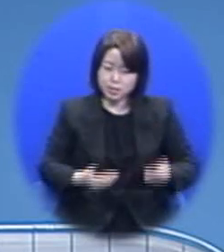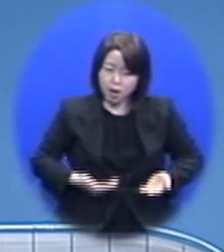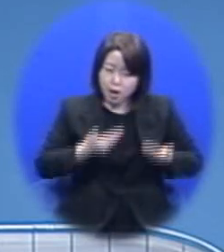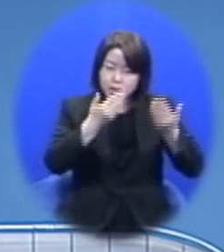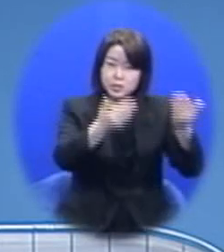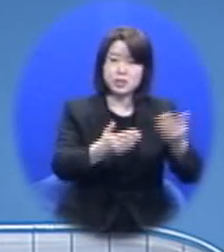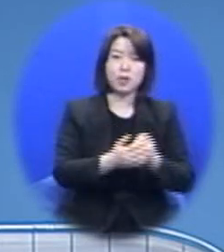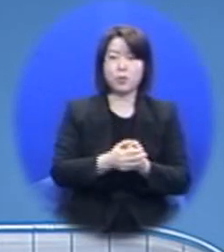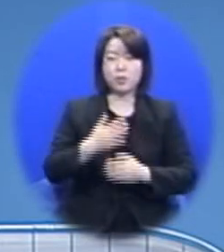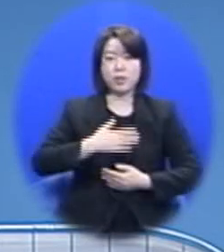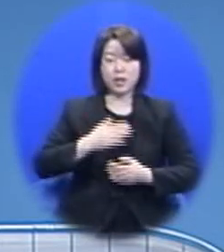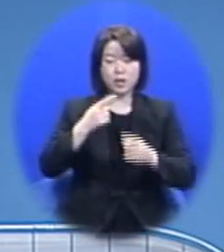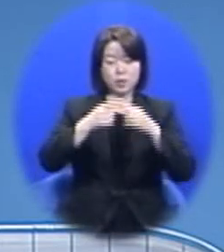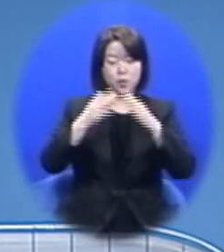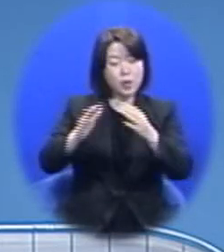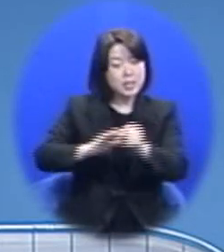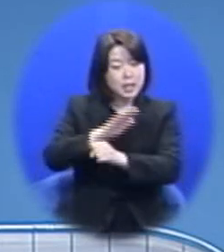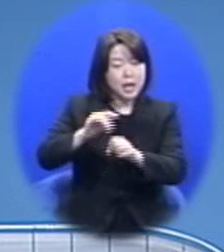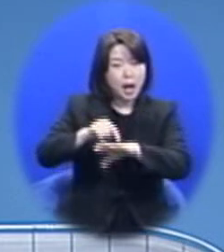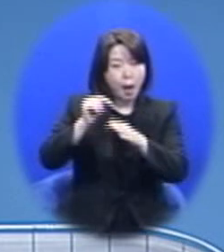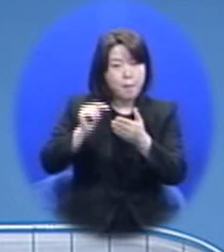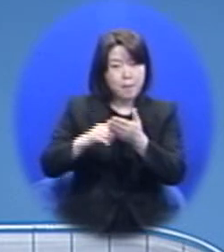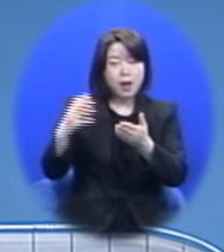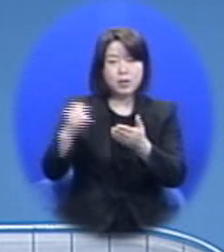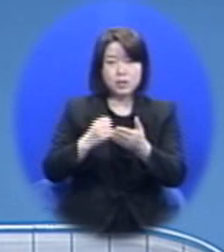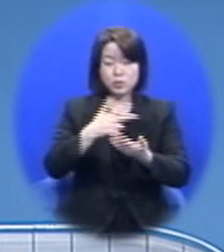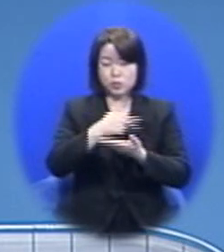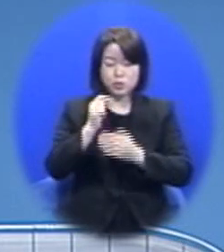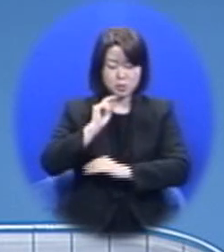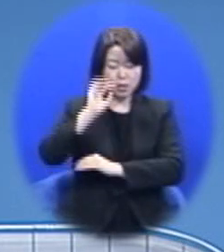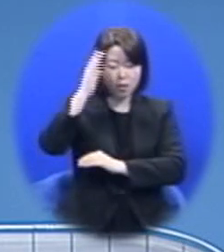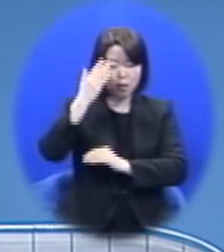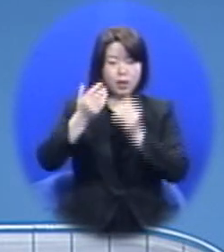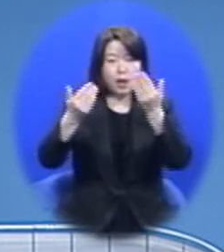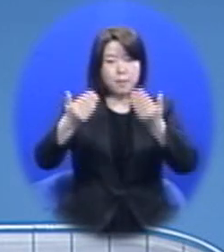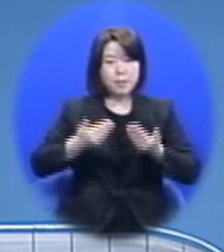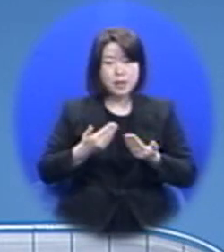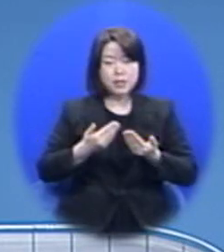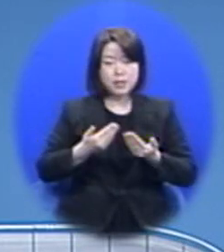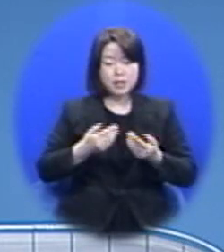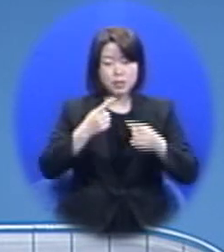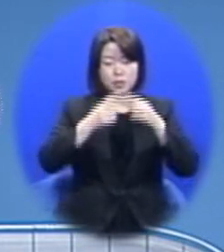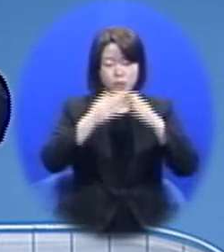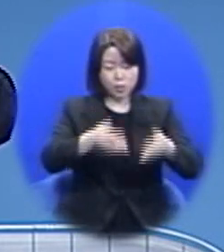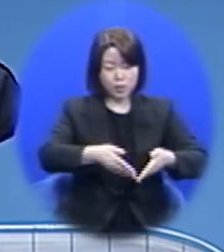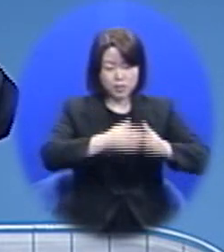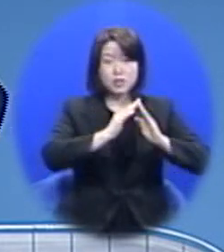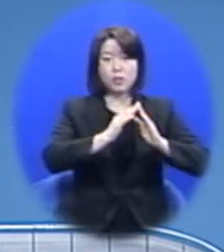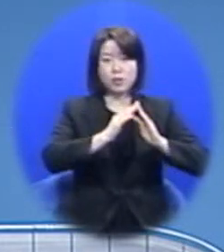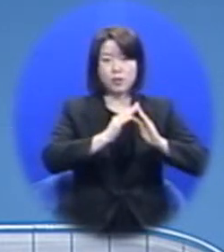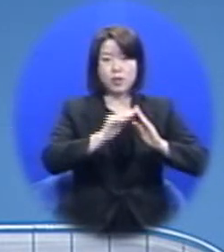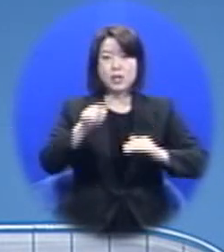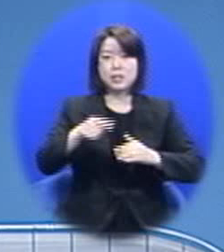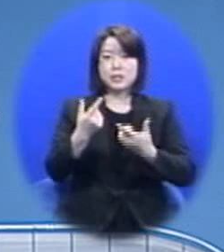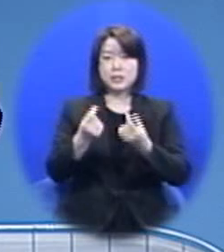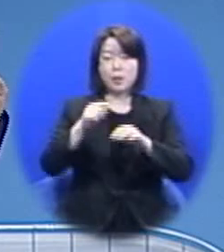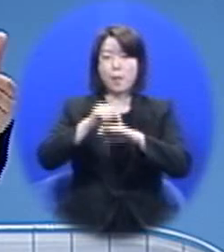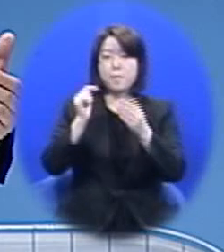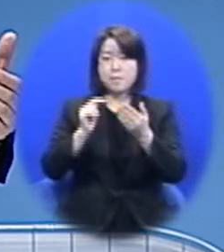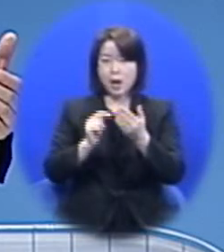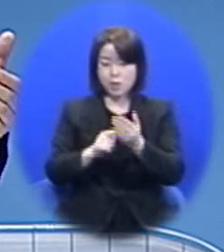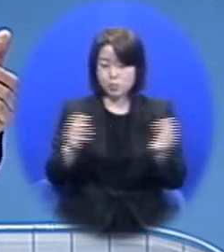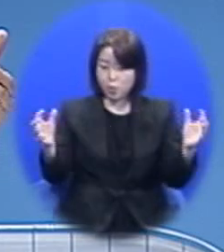교회를 사랑하는 마음으로 주님이 영광 받으시는 교회를 세워야지. 그런 마음으로 모인 교인들이